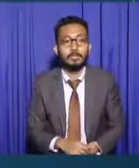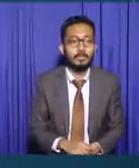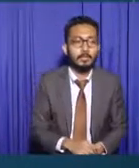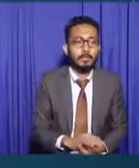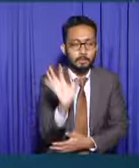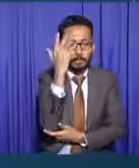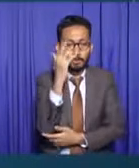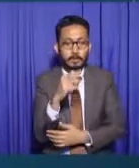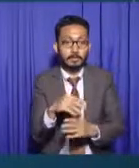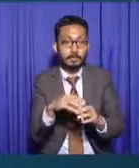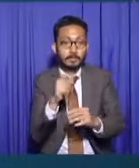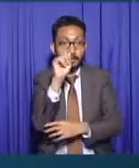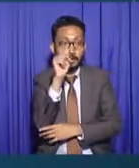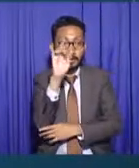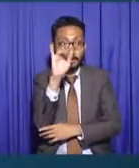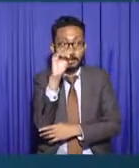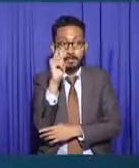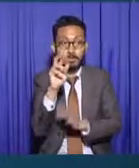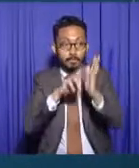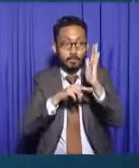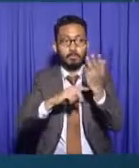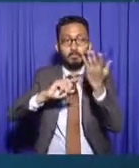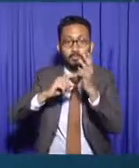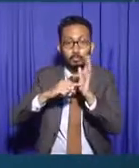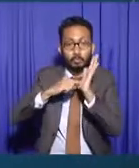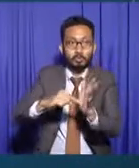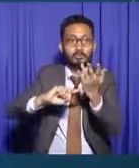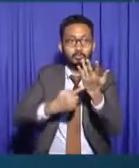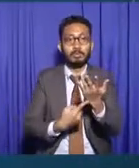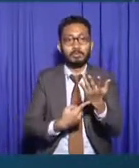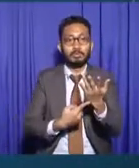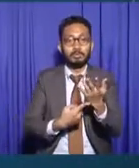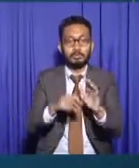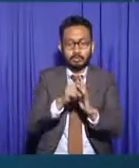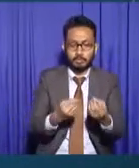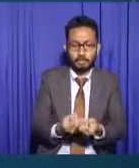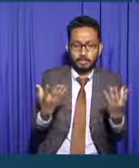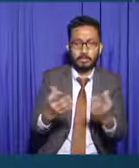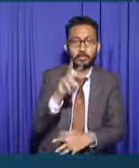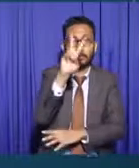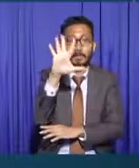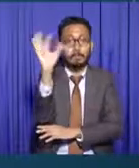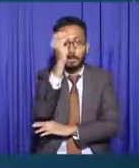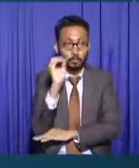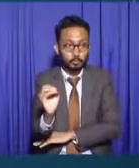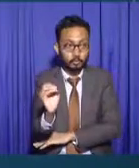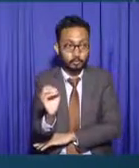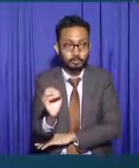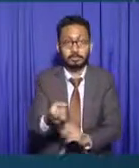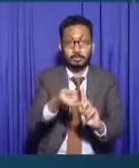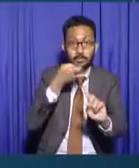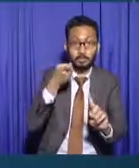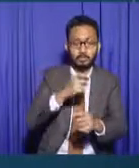track rendah muncul semula sebanyak 25 peratus